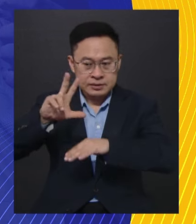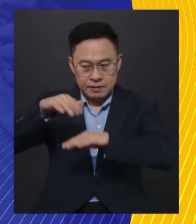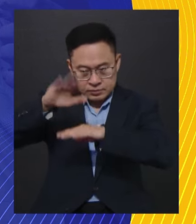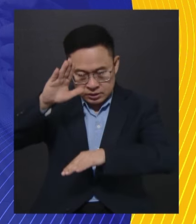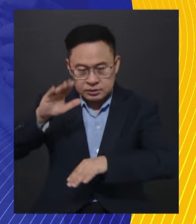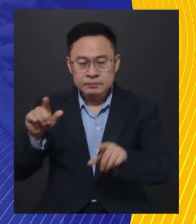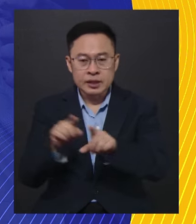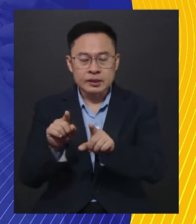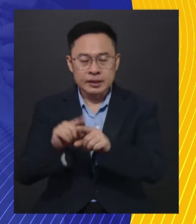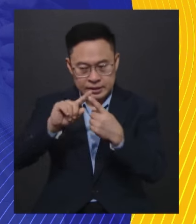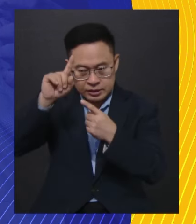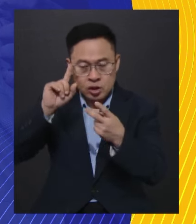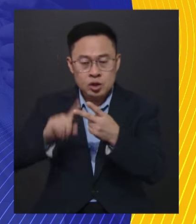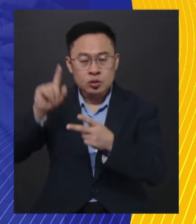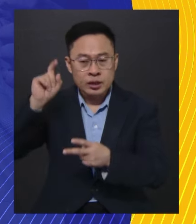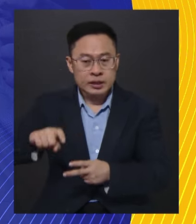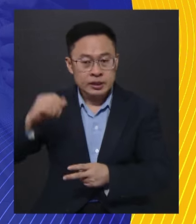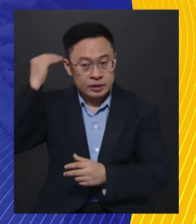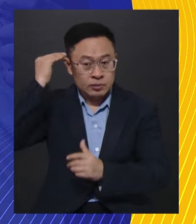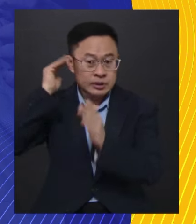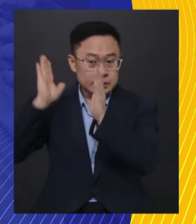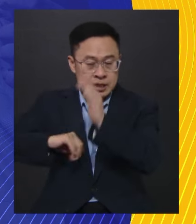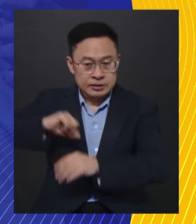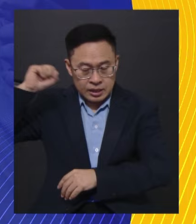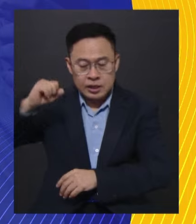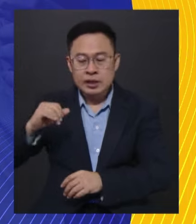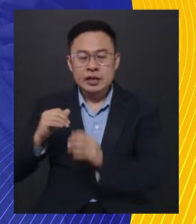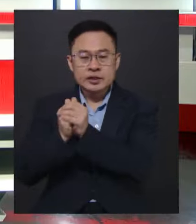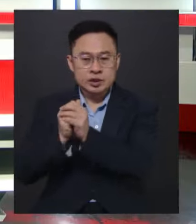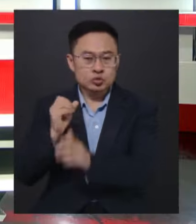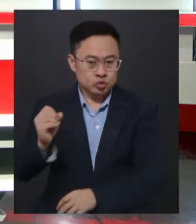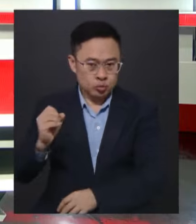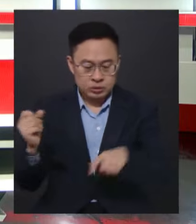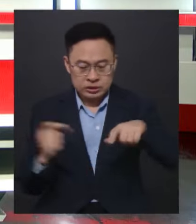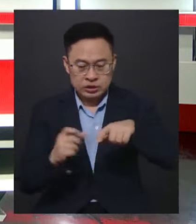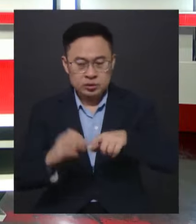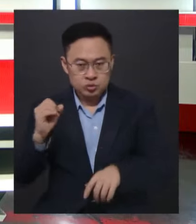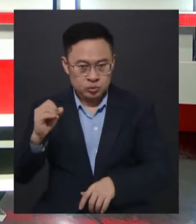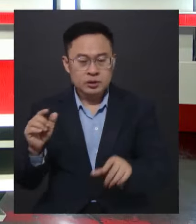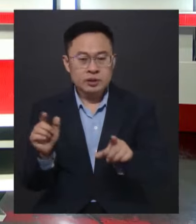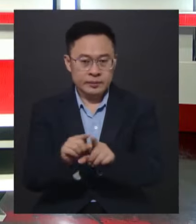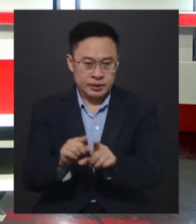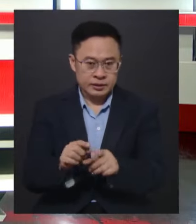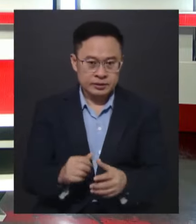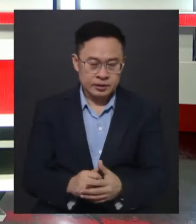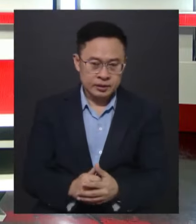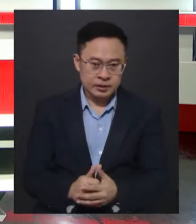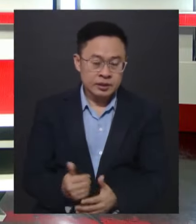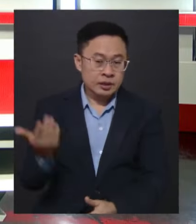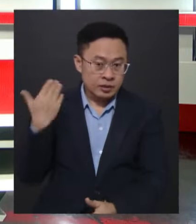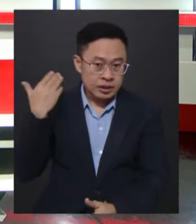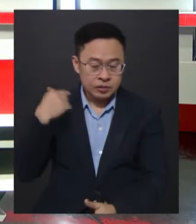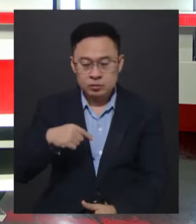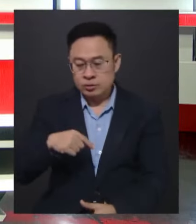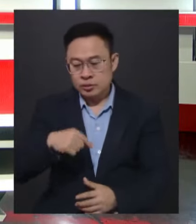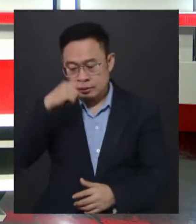คู่เกาหลีใต้ที่เปิดบ้านเจอจีนนะครับนัดแรกเนี่ยเราบุกไปชนะสิงคโปร์ถึงบ้านเขมา 3-1นะเดี๋ยววันอังคารนี้